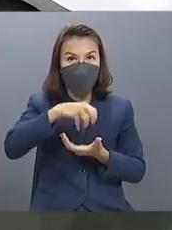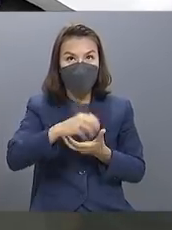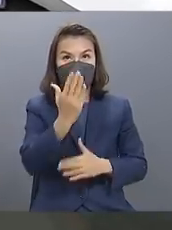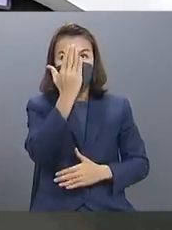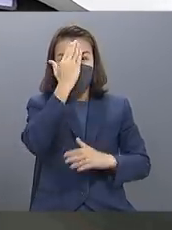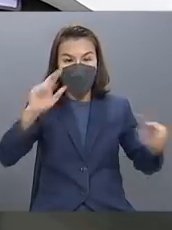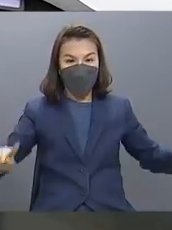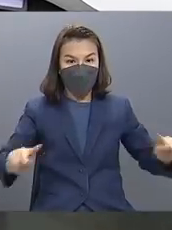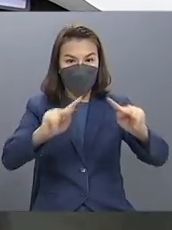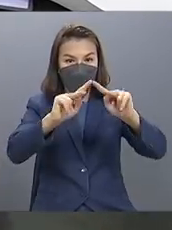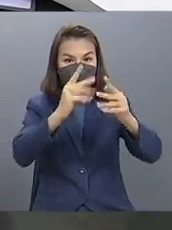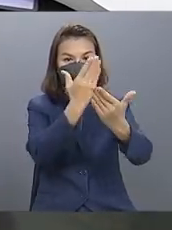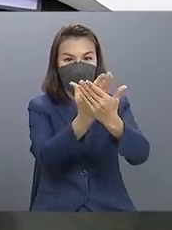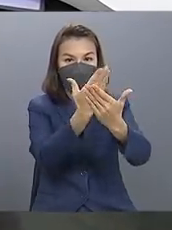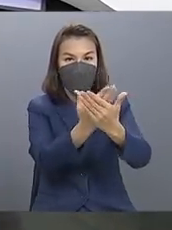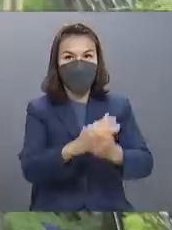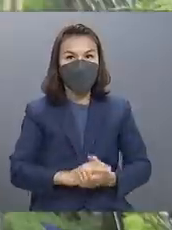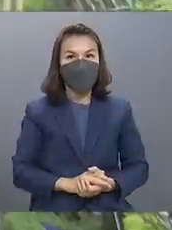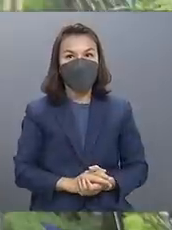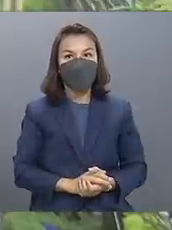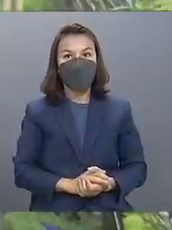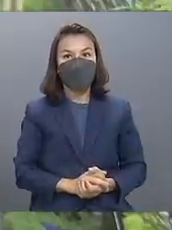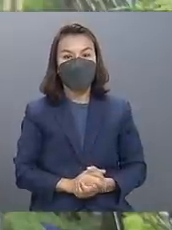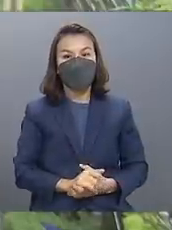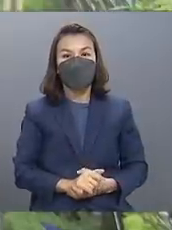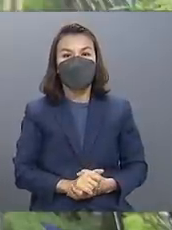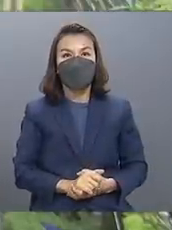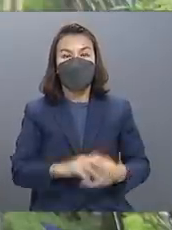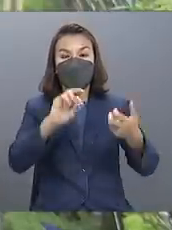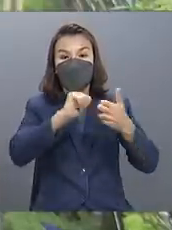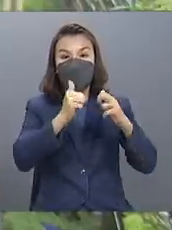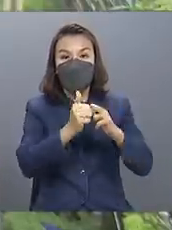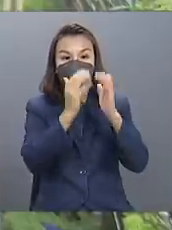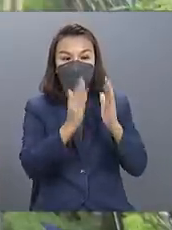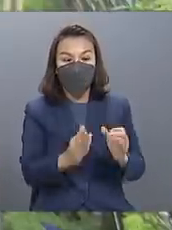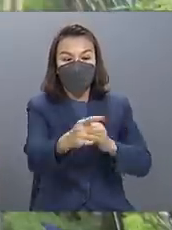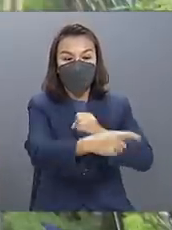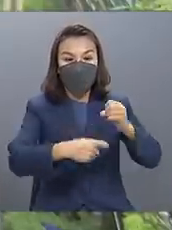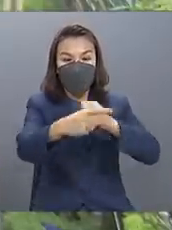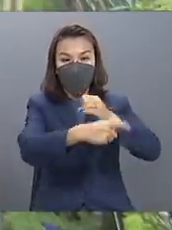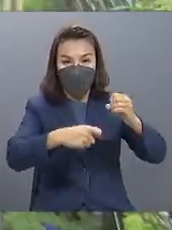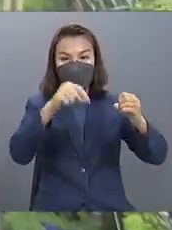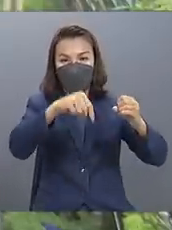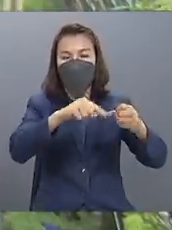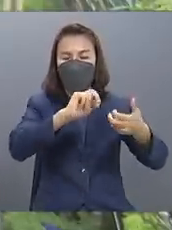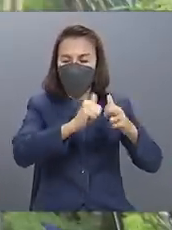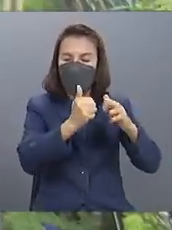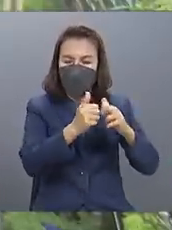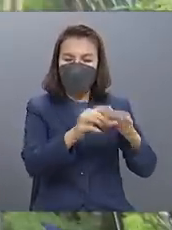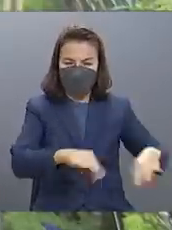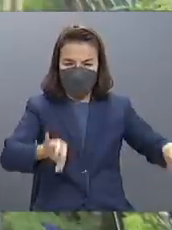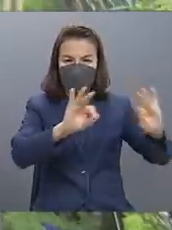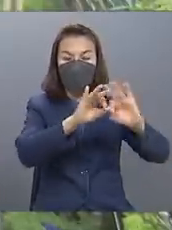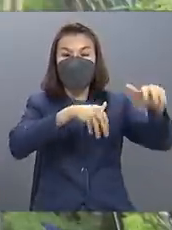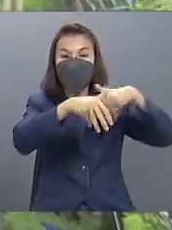อ่ะขอบคุณสำคับปัญหาหนี้สินของเกษตรกรตอนนี้ถือว่าเป็นปัญหาหลักแล้วก็เป็นสิ่งหนึ่งที่ประชาชนนะ